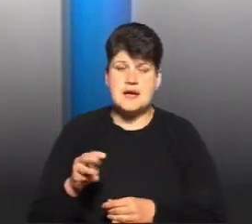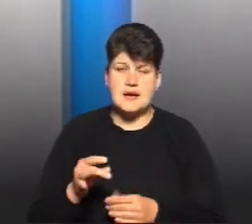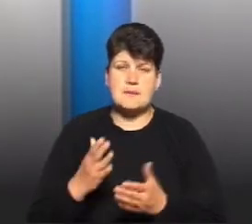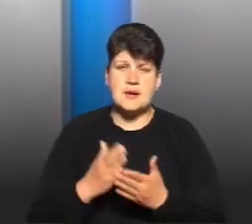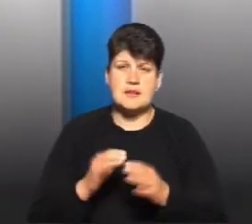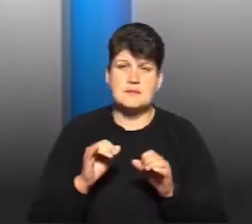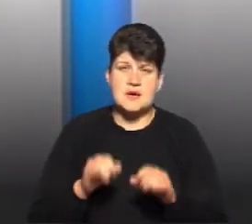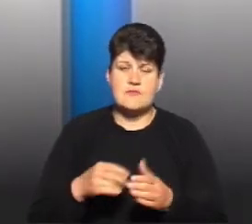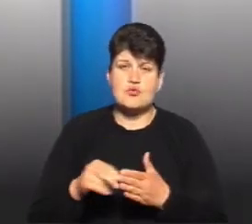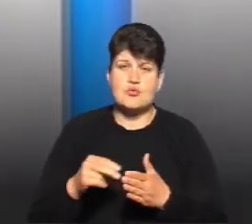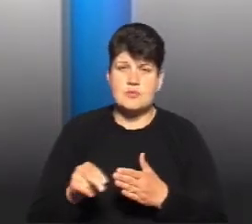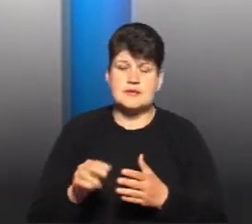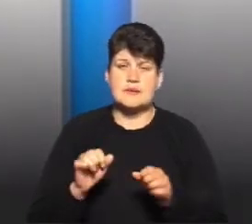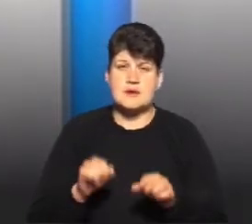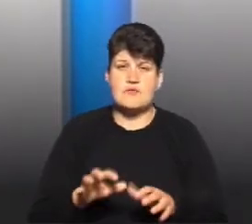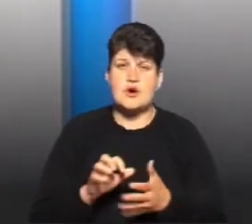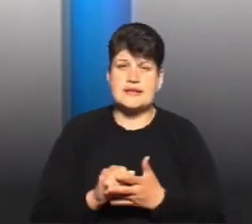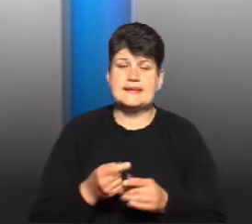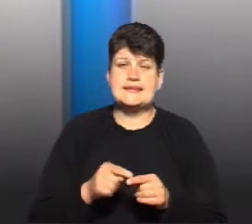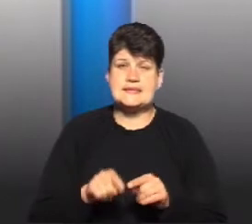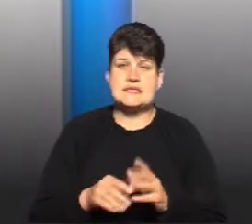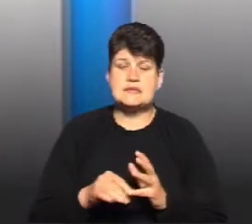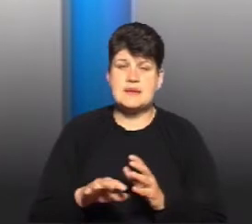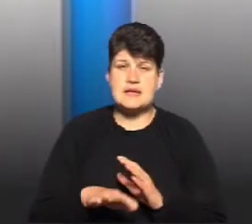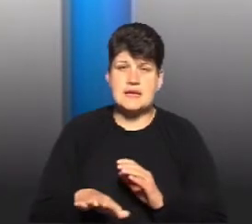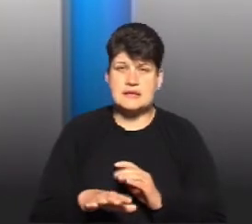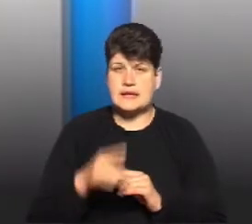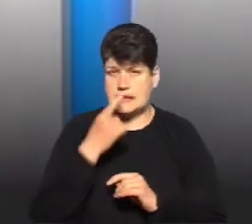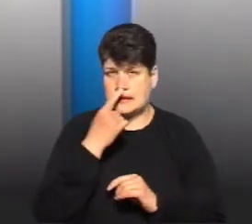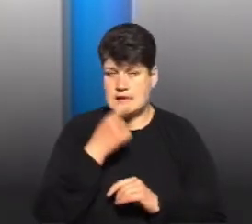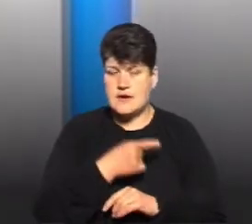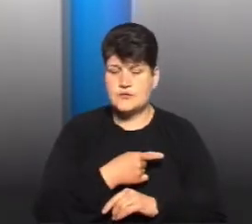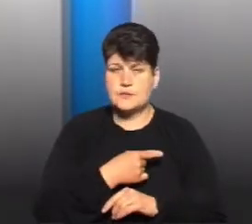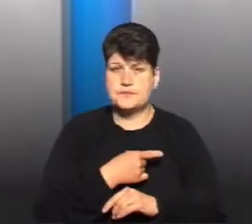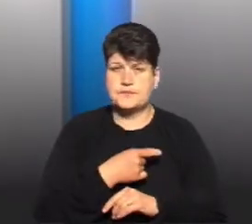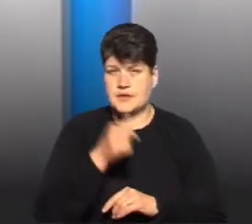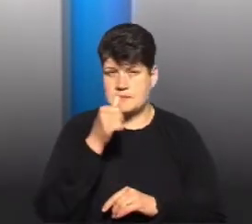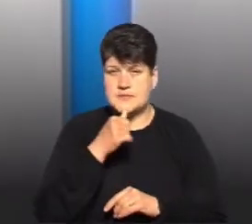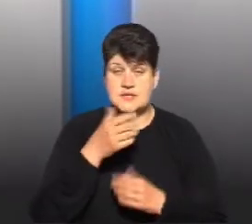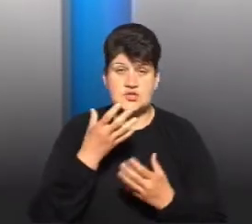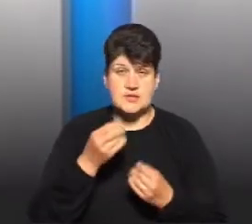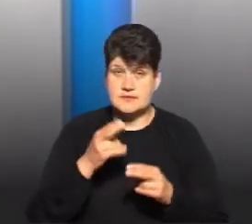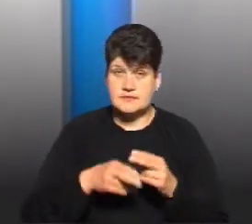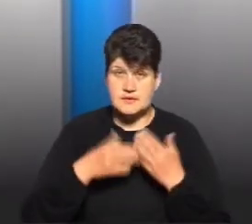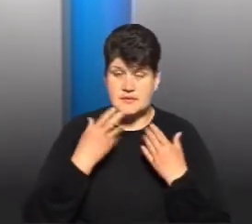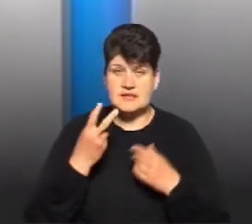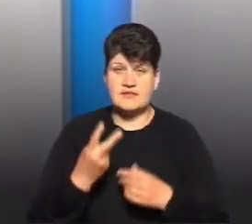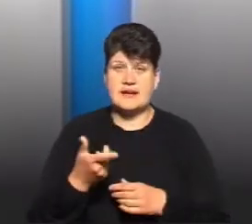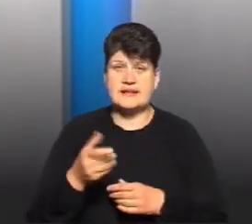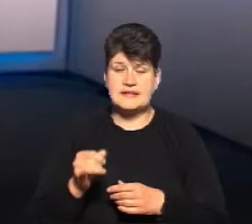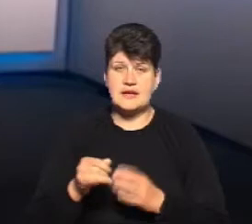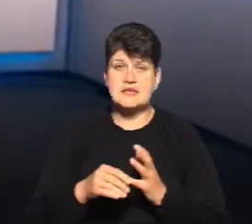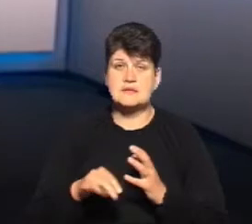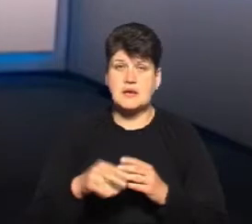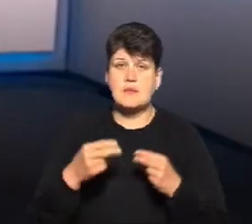оренди на ці земельні ділянки. І скажу вам, що буквально недавно, місяць ще не пройшов, як ми 2 гектари землі продали за 10 мільйонів гривень.